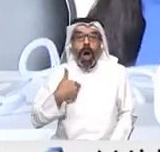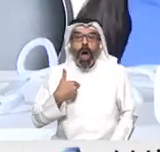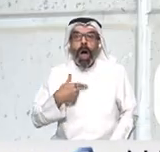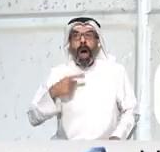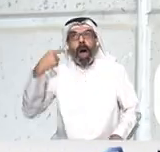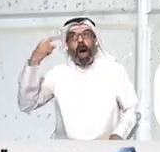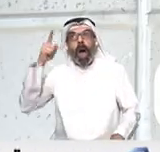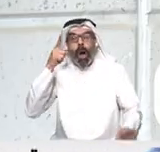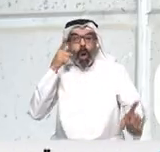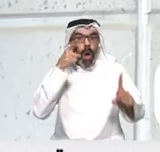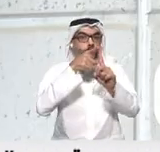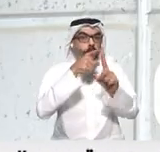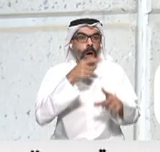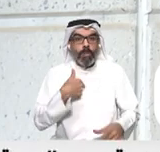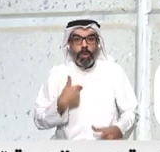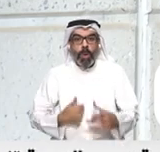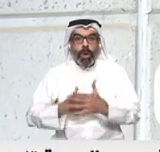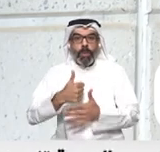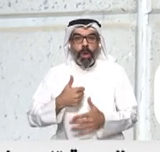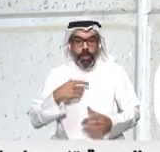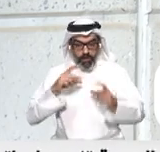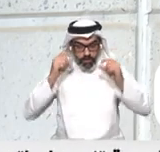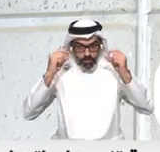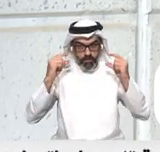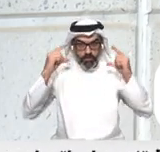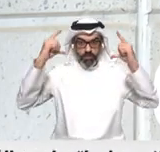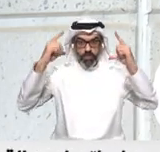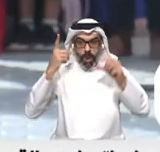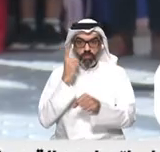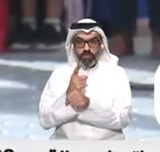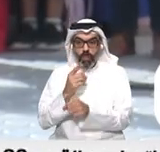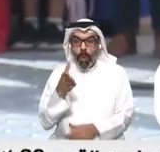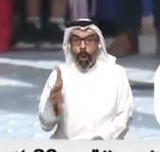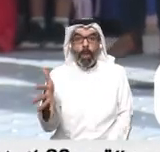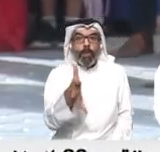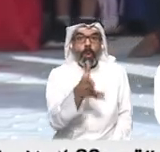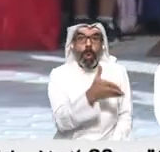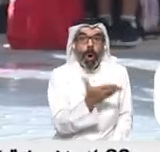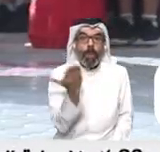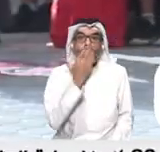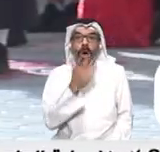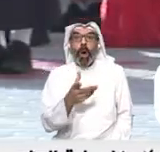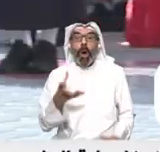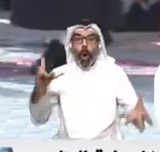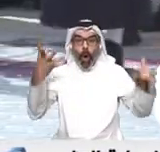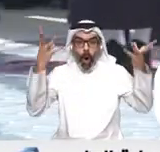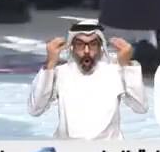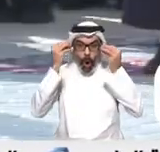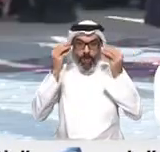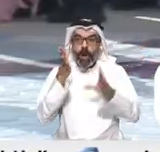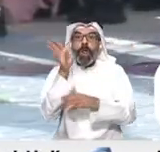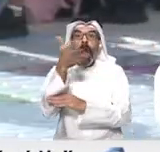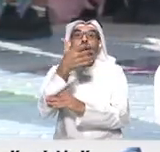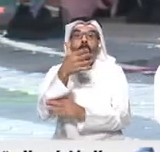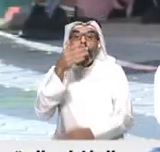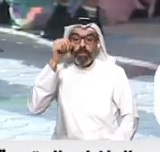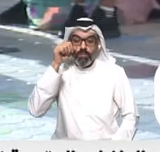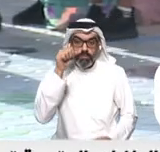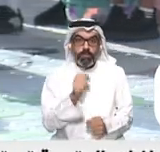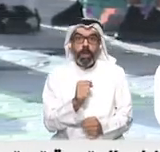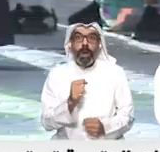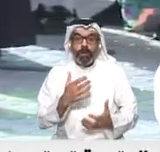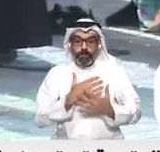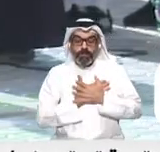حلمنا، والتي تهدف إلى توعية المعلمين والطلبة بأهمية الحفاظ على علم الكويت